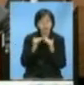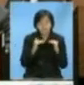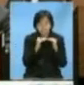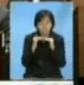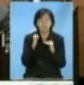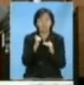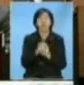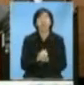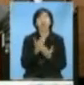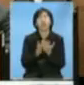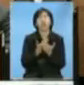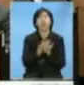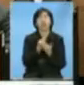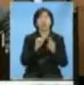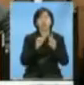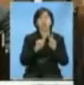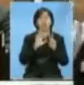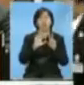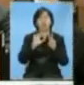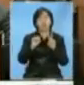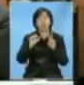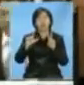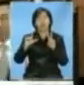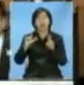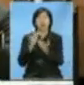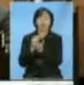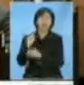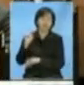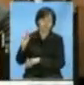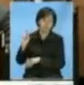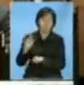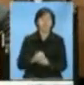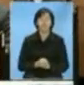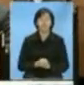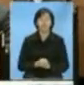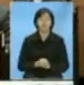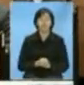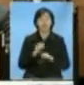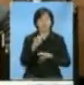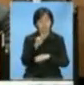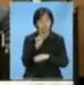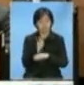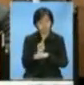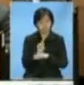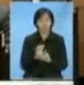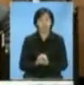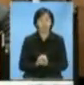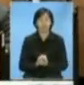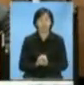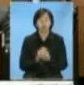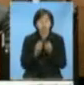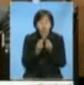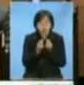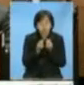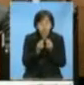คือ 2.5 แสนล้านบาทท่านประธานที่เคารพครับเรามาดูตัวเล